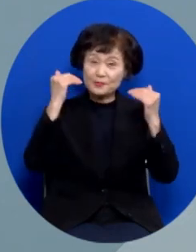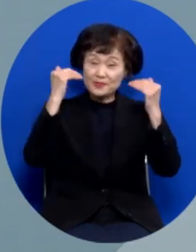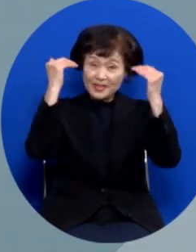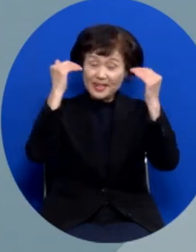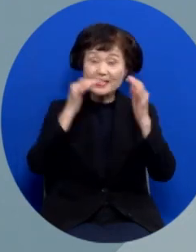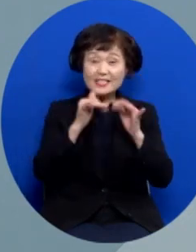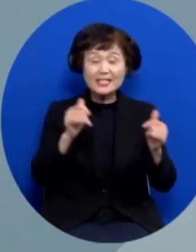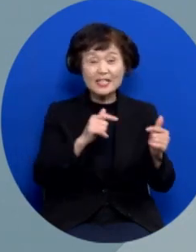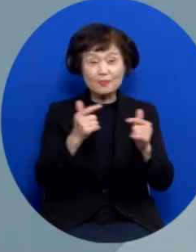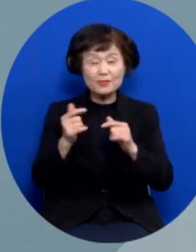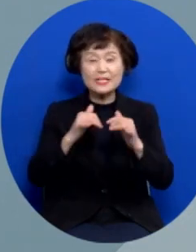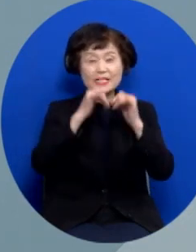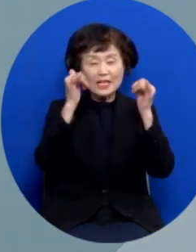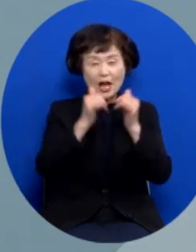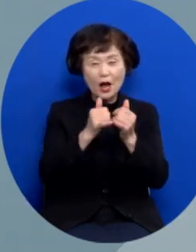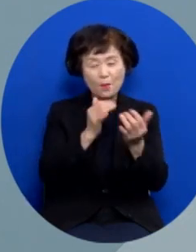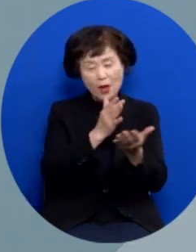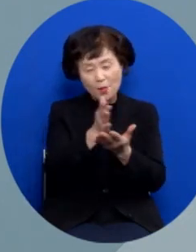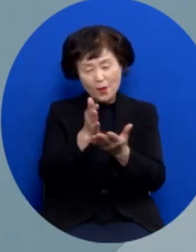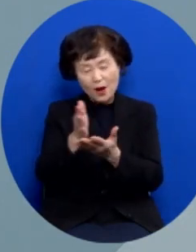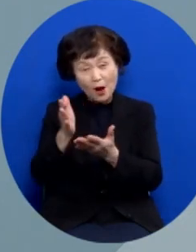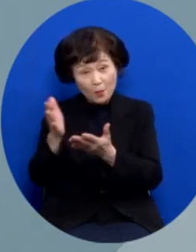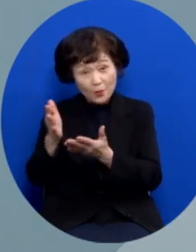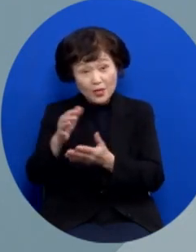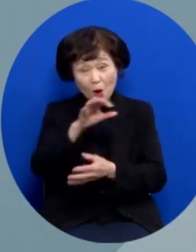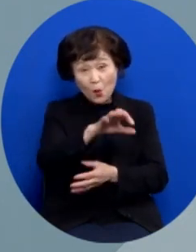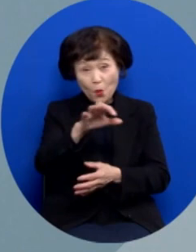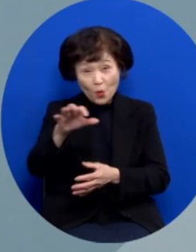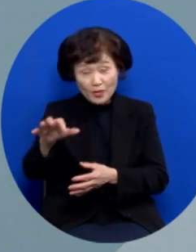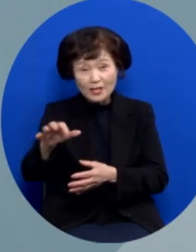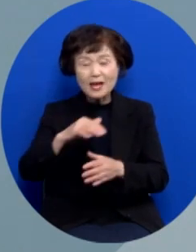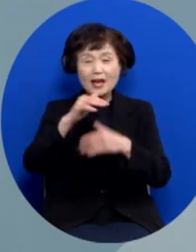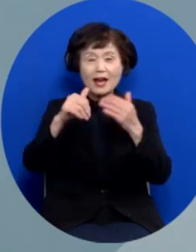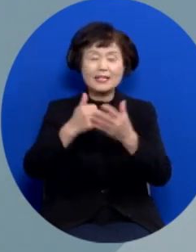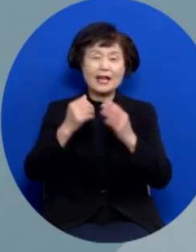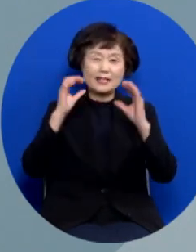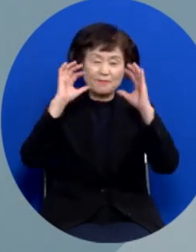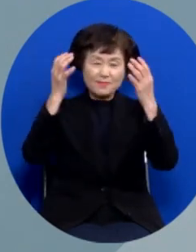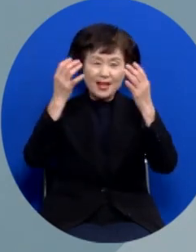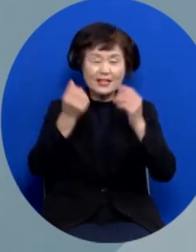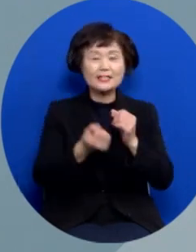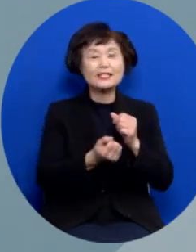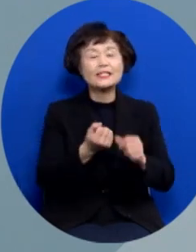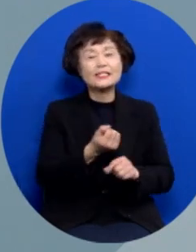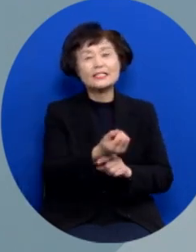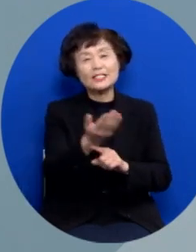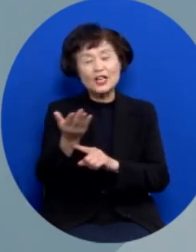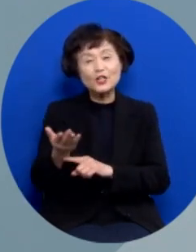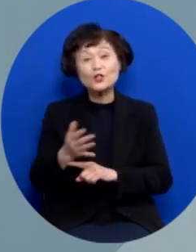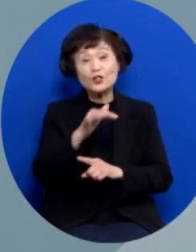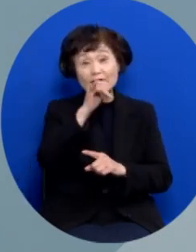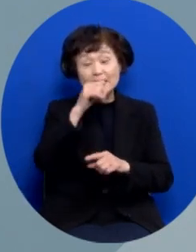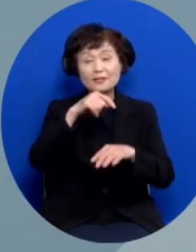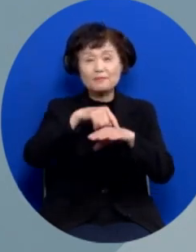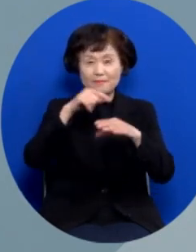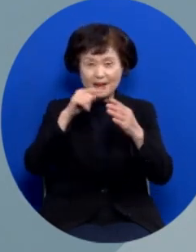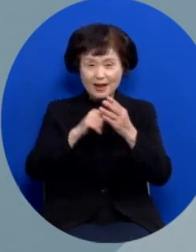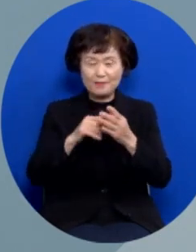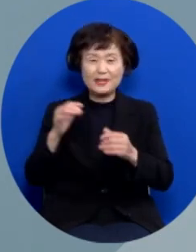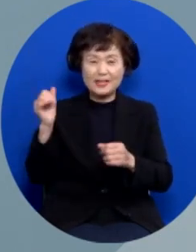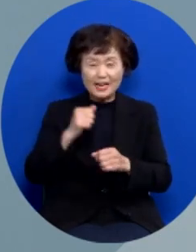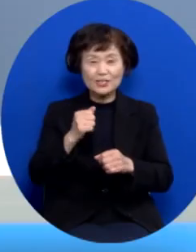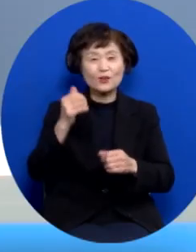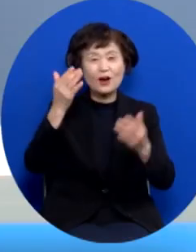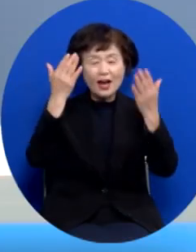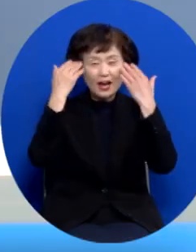사회 각 분야 어느 곳에 가서도 하나님의 나라를 담아낼 수 있는 그런 기독교 리더들이 되기를 바라는 마음으로 학교 이름을